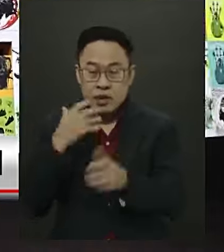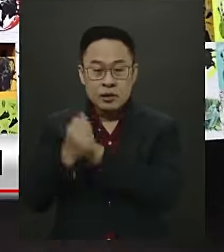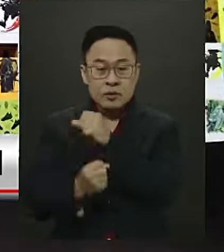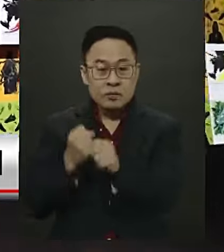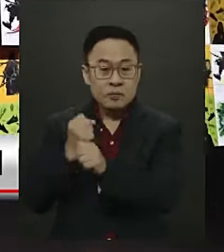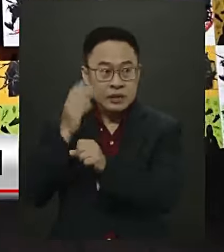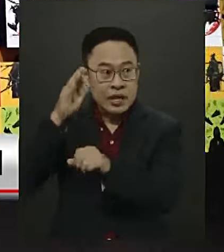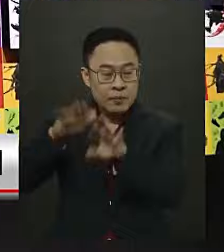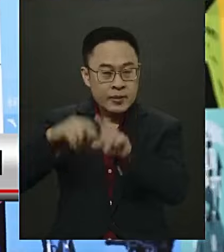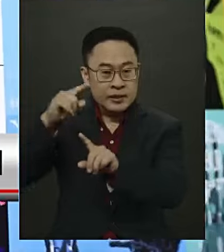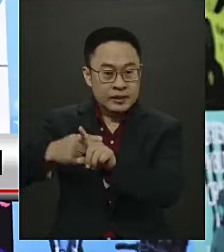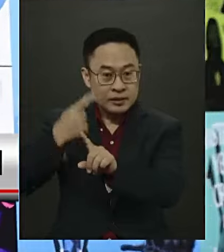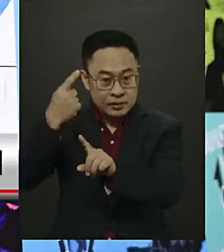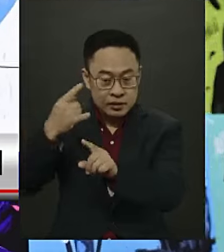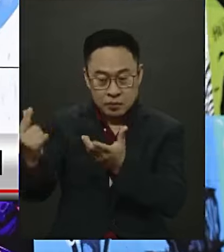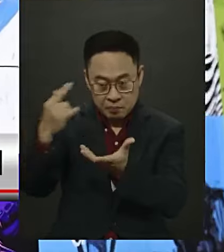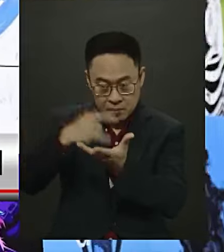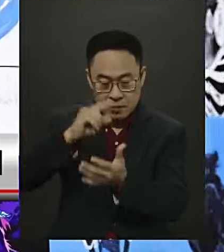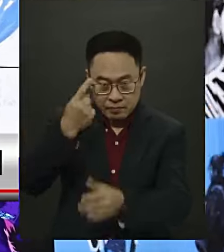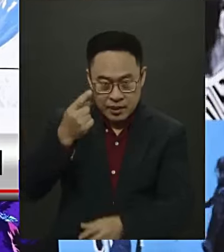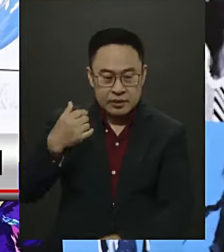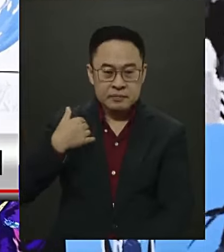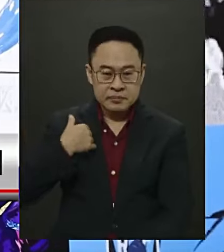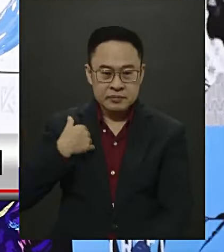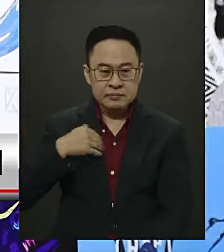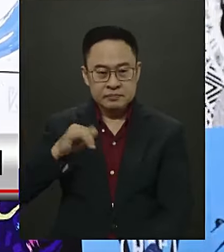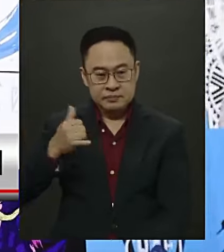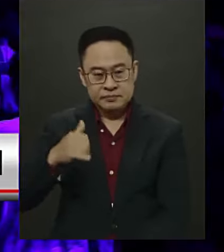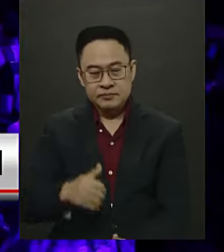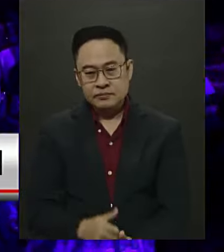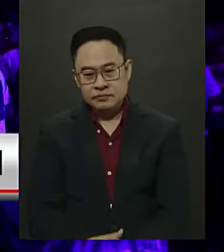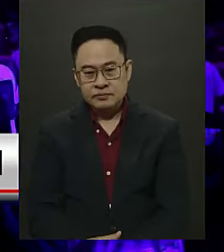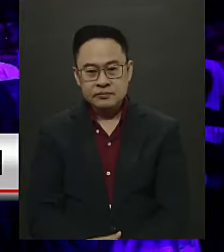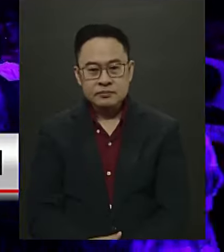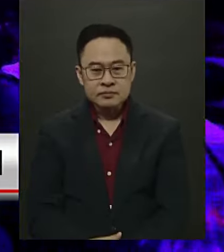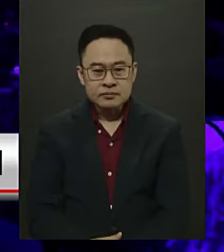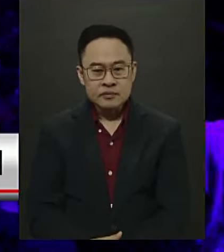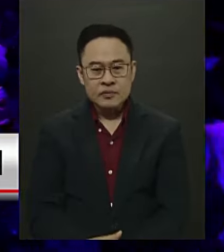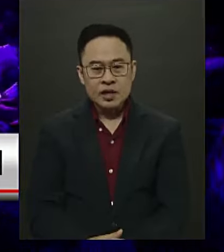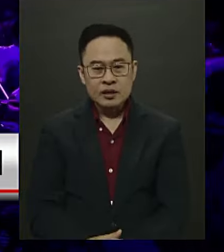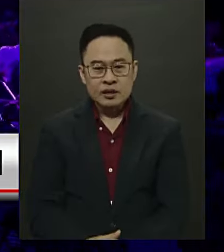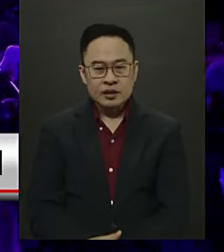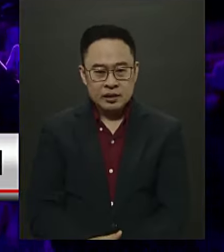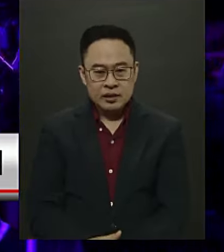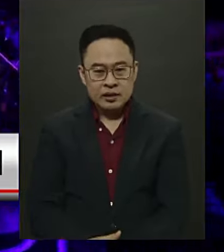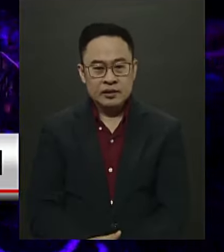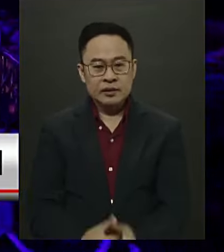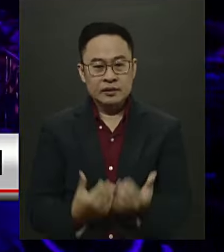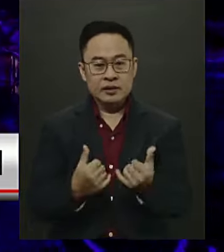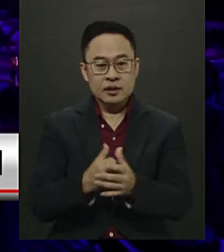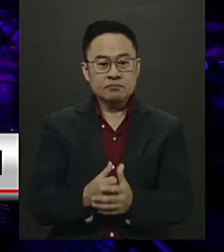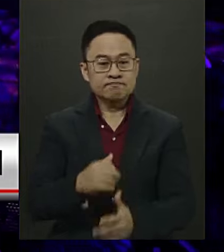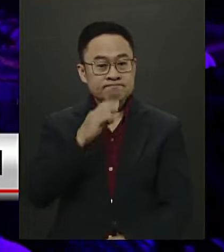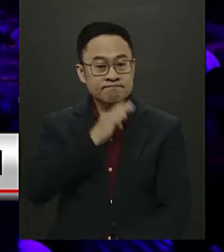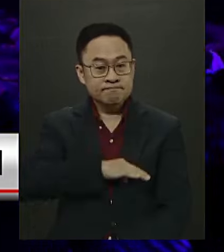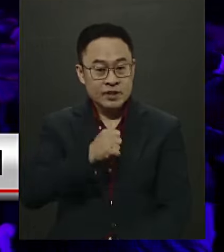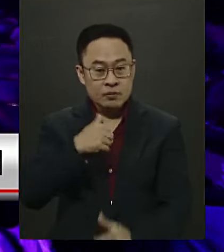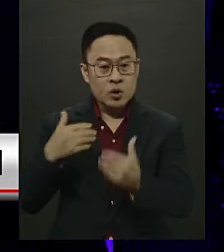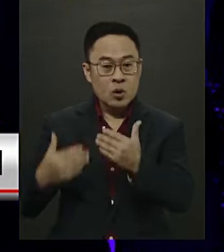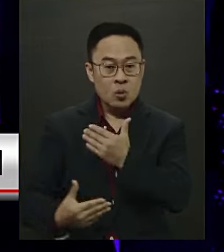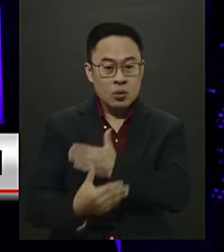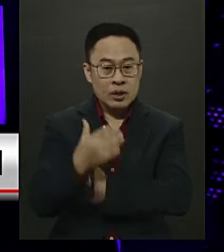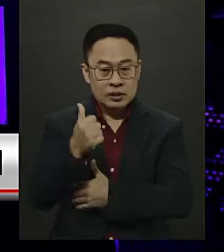าแล้วเขาบอกเขามาแน่เขาจะกลับมาอีกนะคะก็ถือว่าเป็นเรื่องน่ายินดีแล้วก็เป็นโอกา